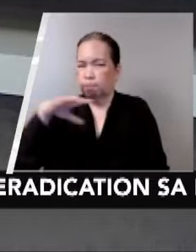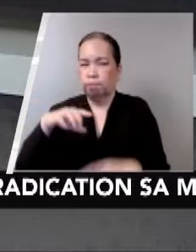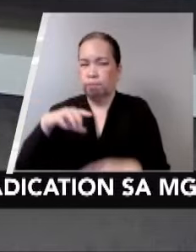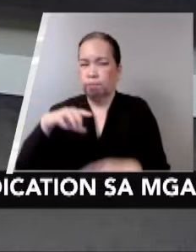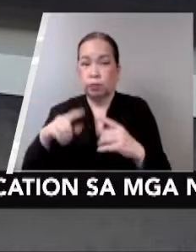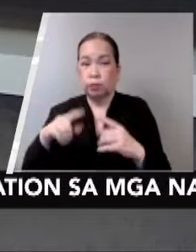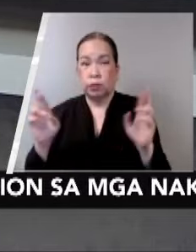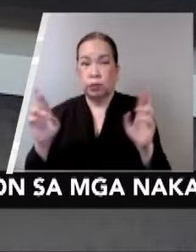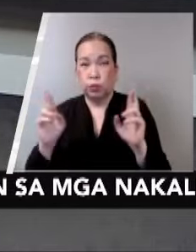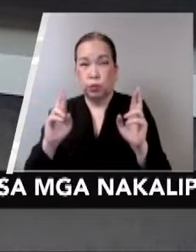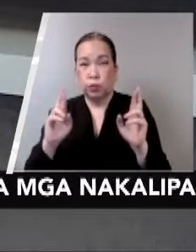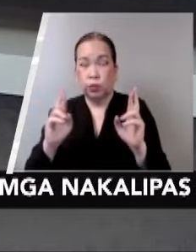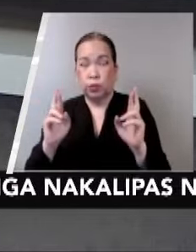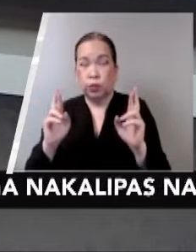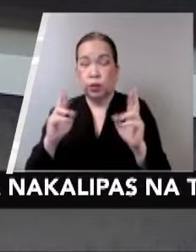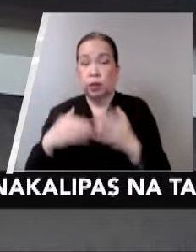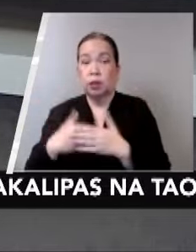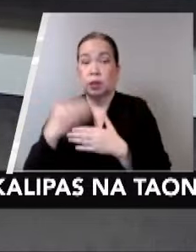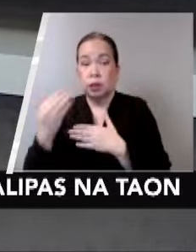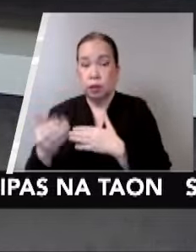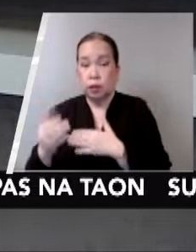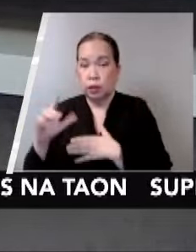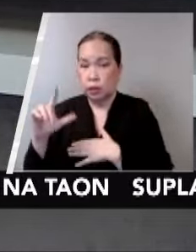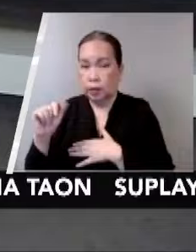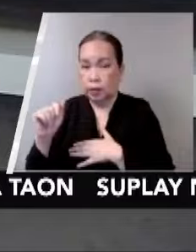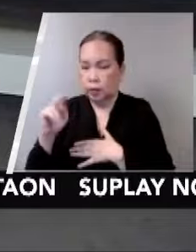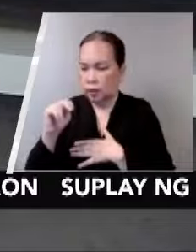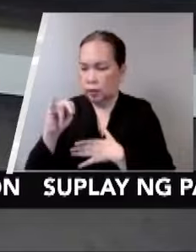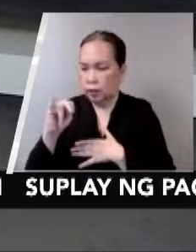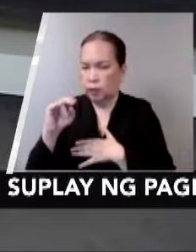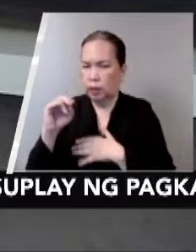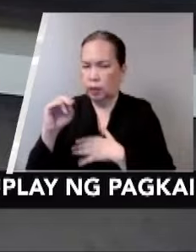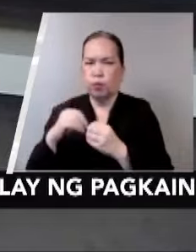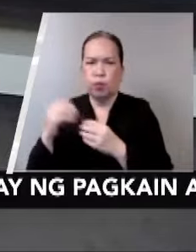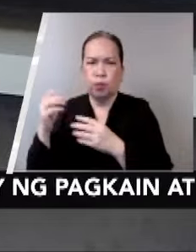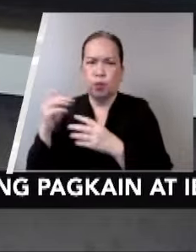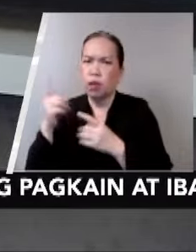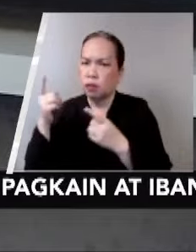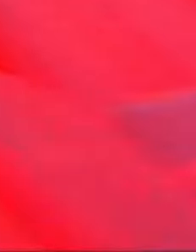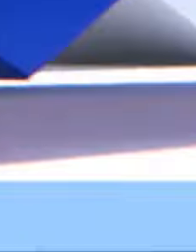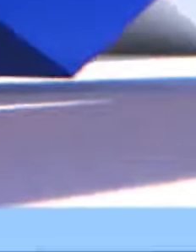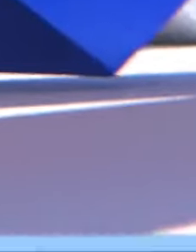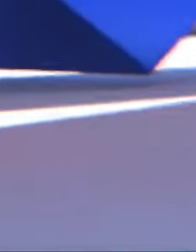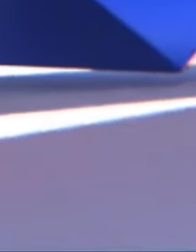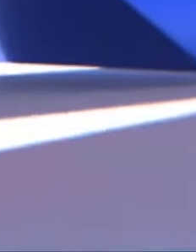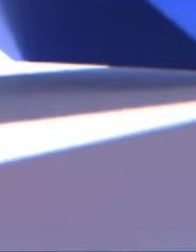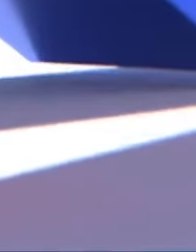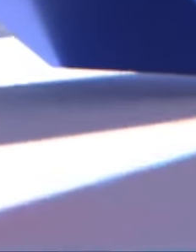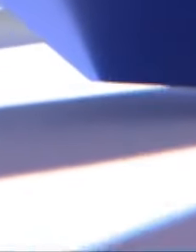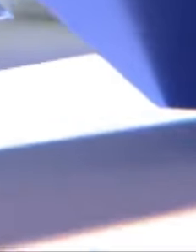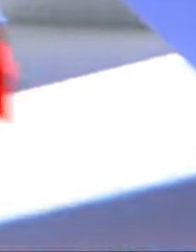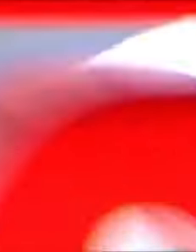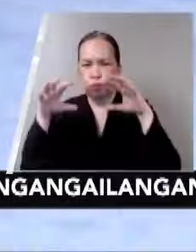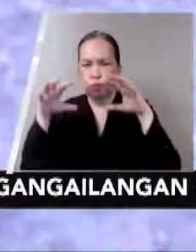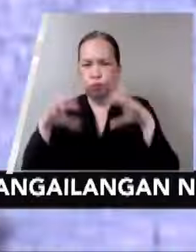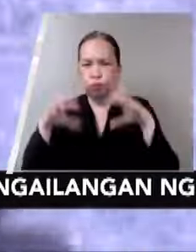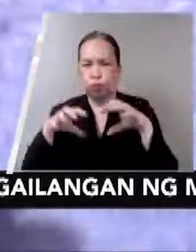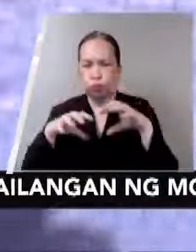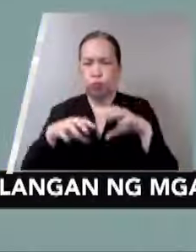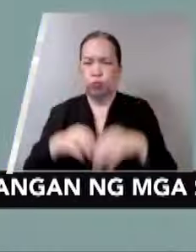pinangangambahang magdadala ng mas maraming ulan. Silipin natin sa pagtutok ni Oscar Oida.